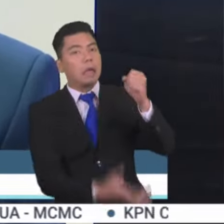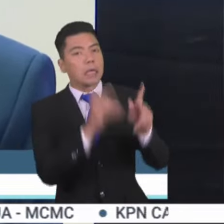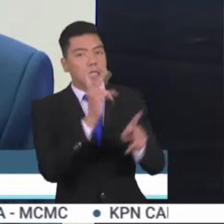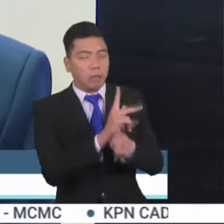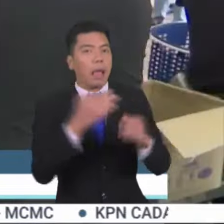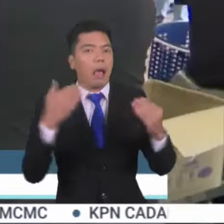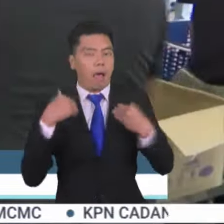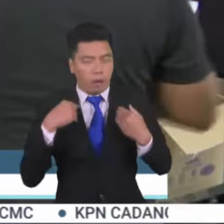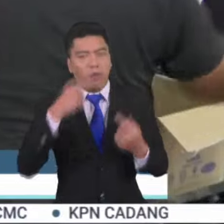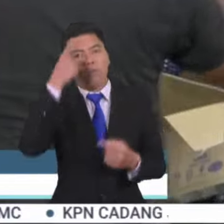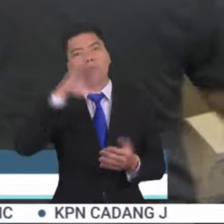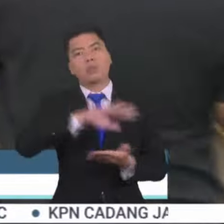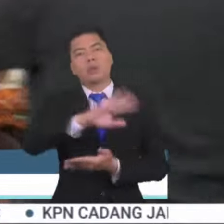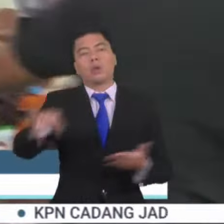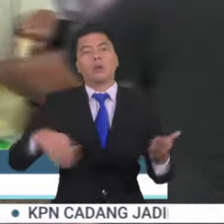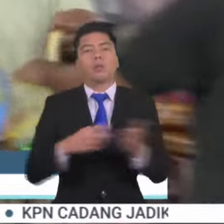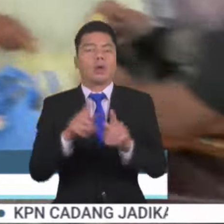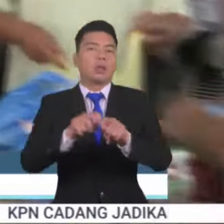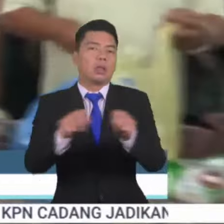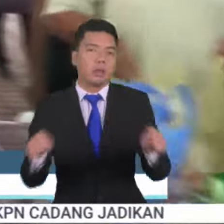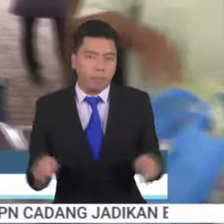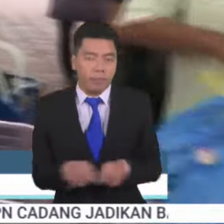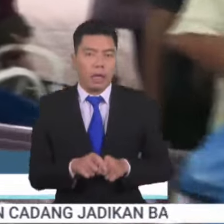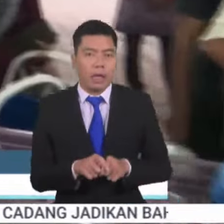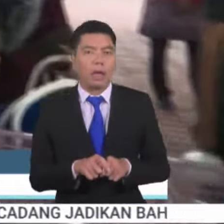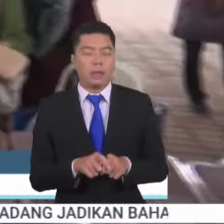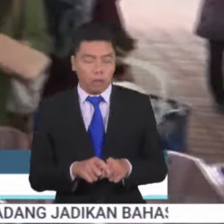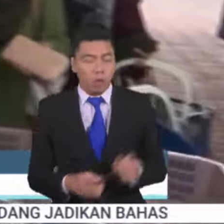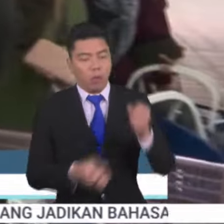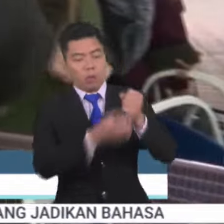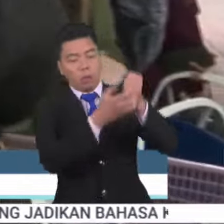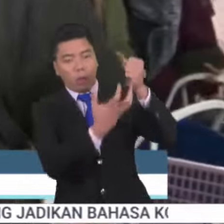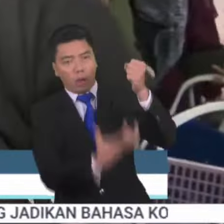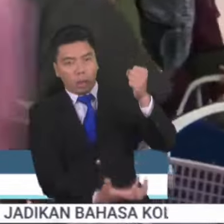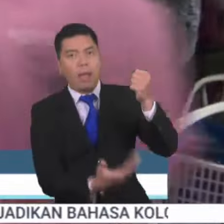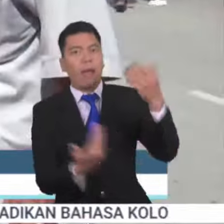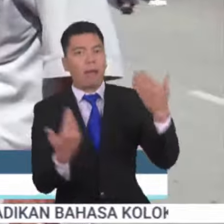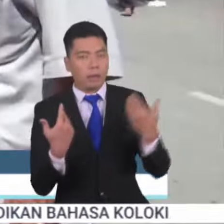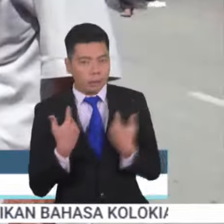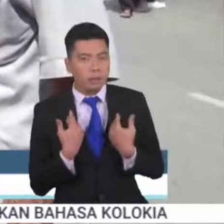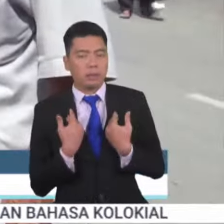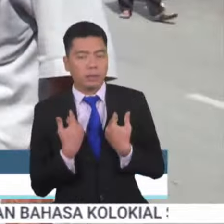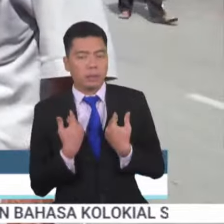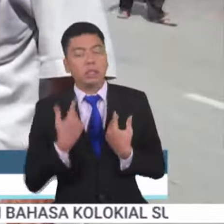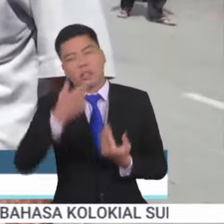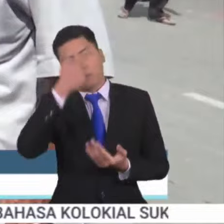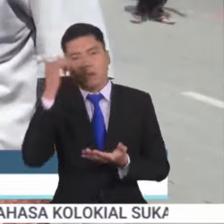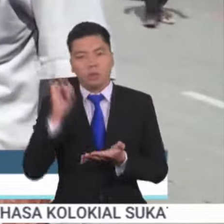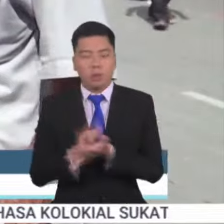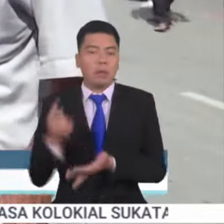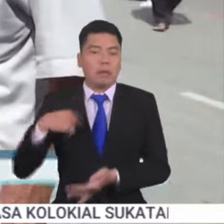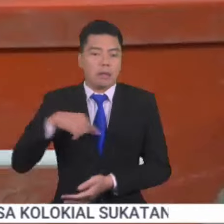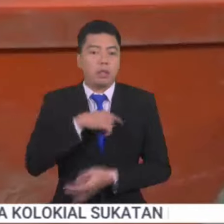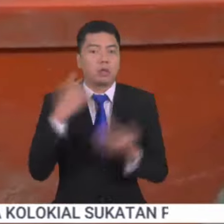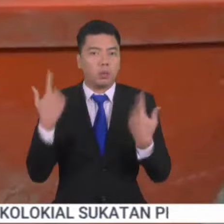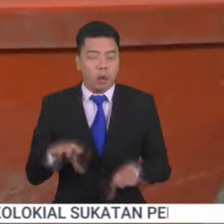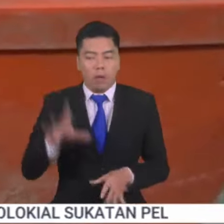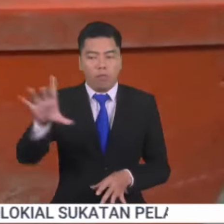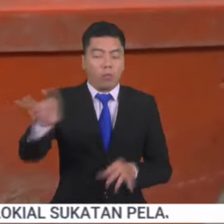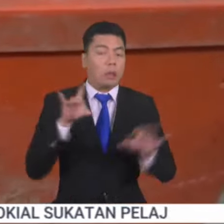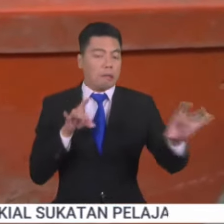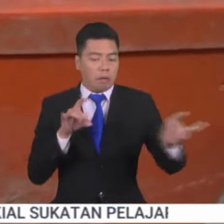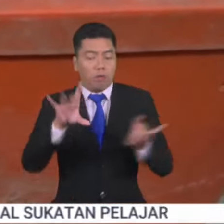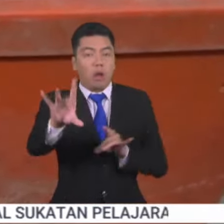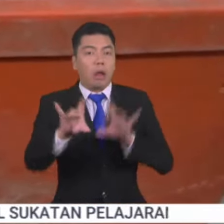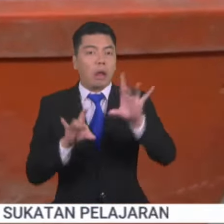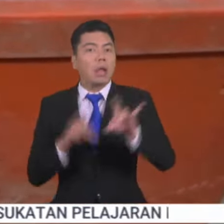semua kawasan. Memastikan bekalan itu ada di semua kawasan. Itu sebab kita telah melantik DDR